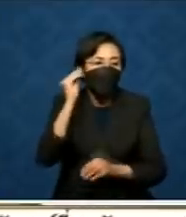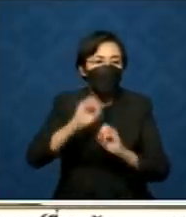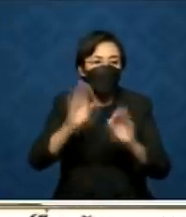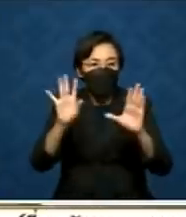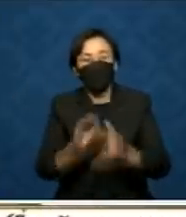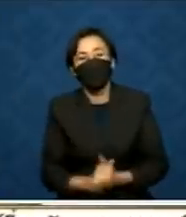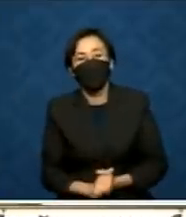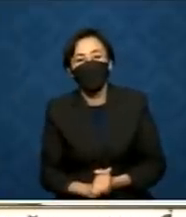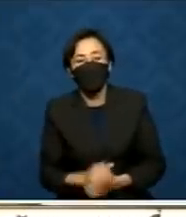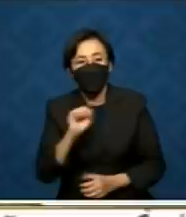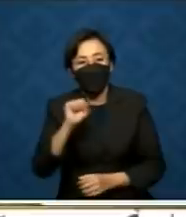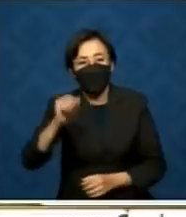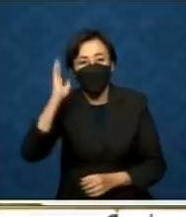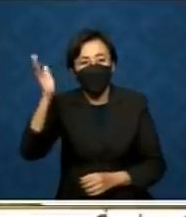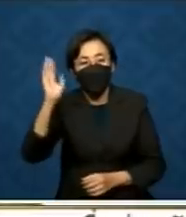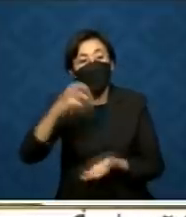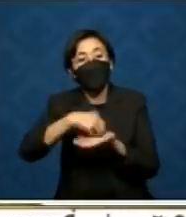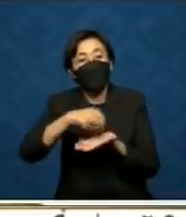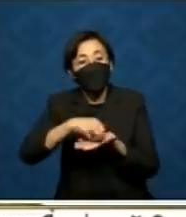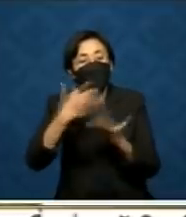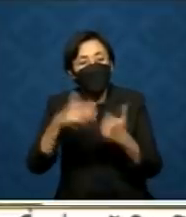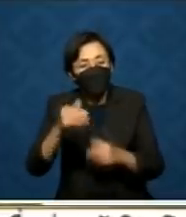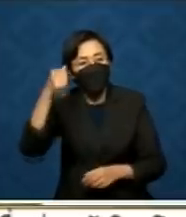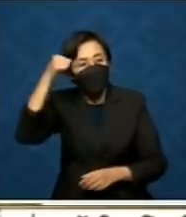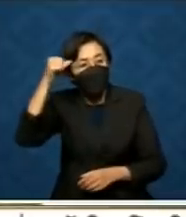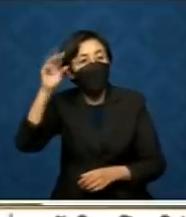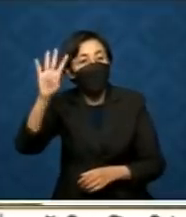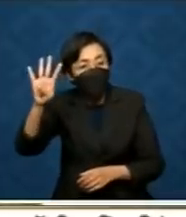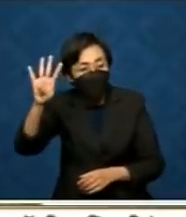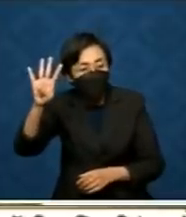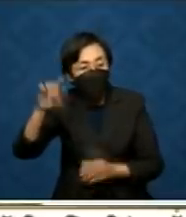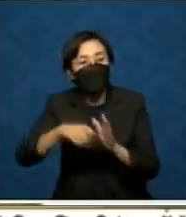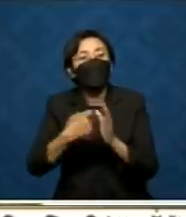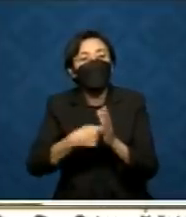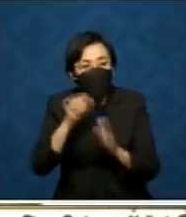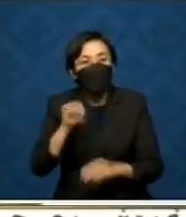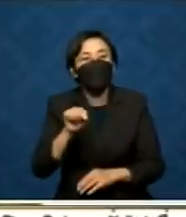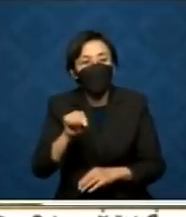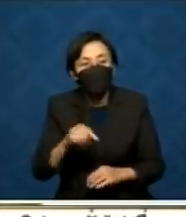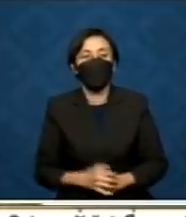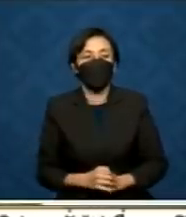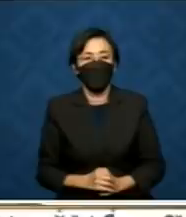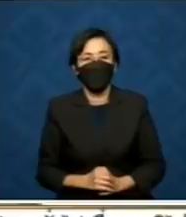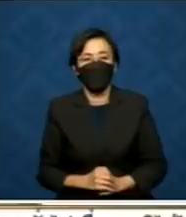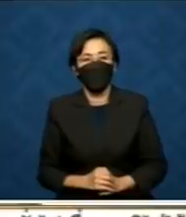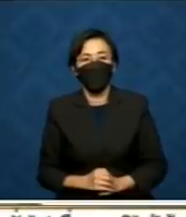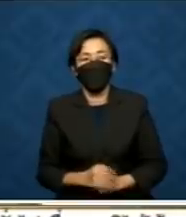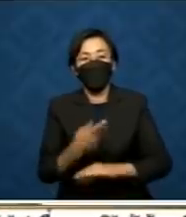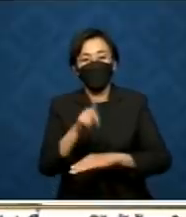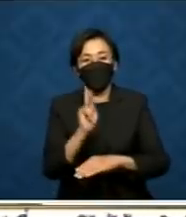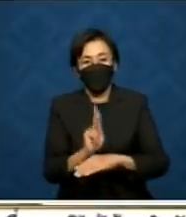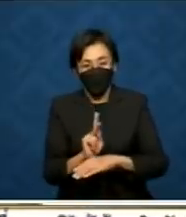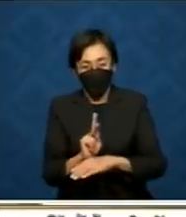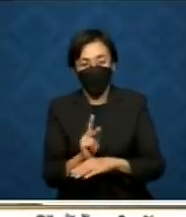ที่เพื่อนำเสนอมาทั้งหมด 4วันเนี่ยด้วยเจตนาอย่างนี้อ่ะมาแล้วท่านประธานครับ